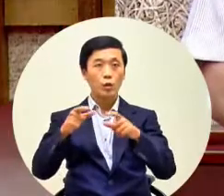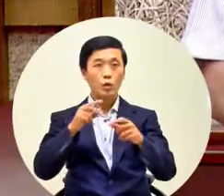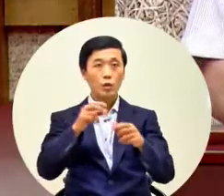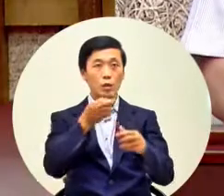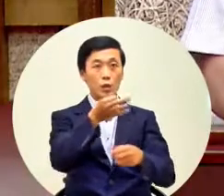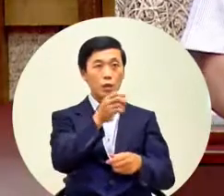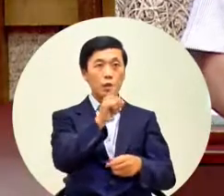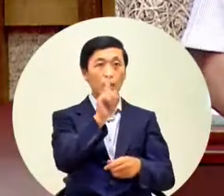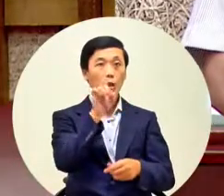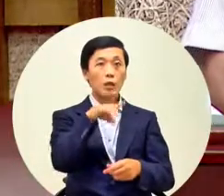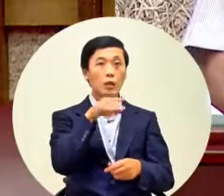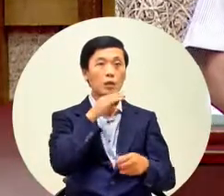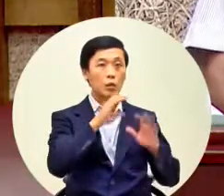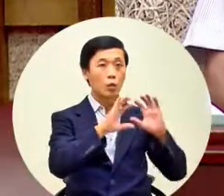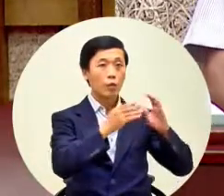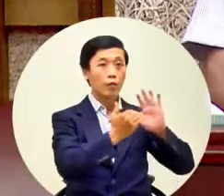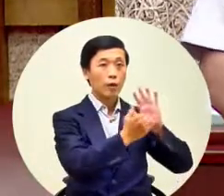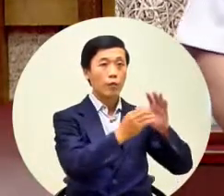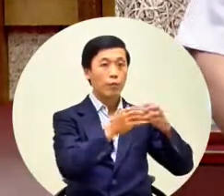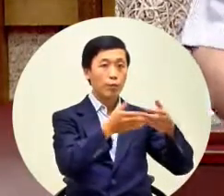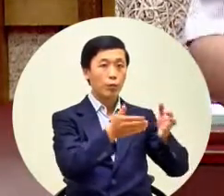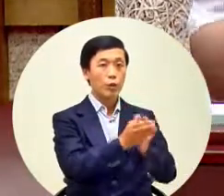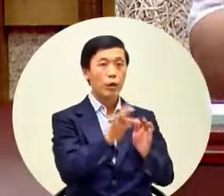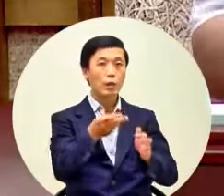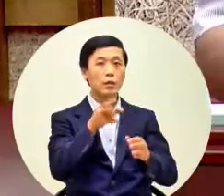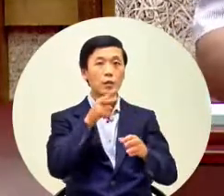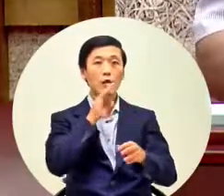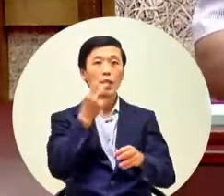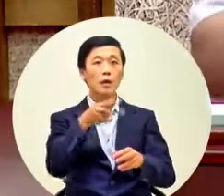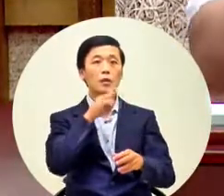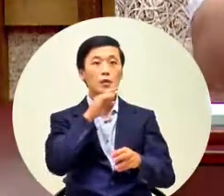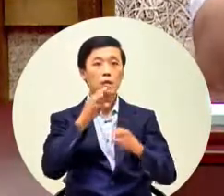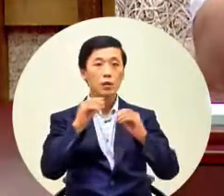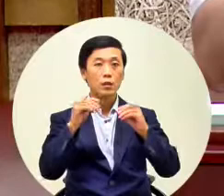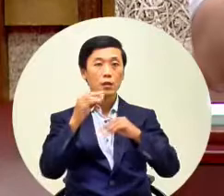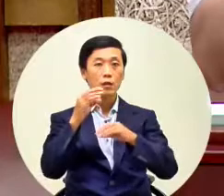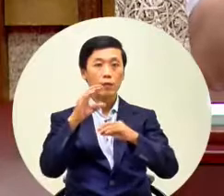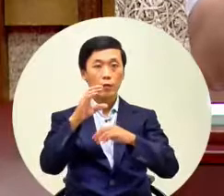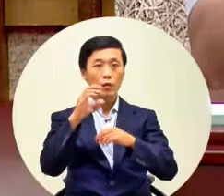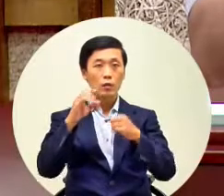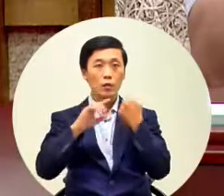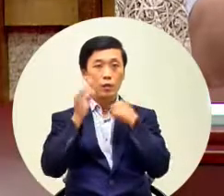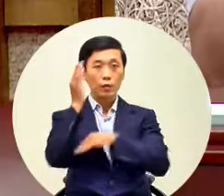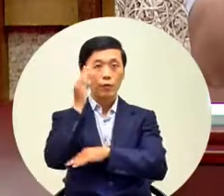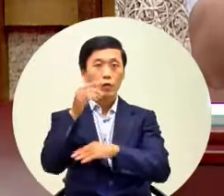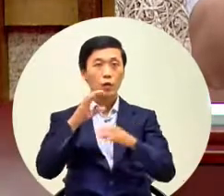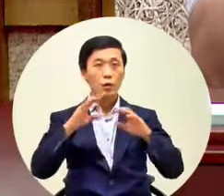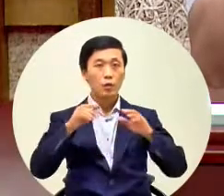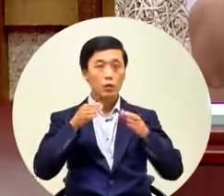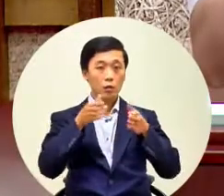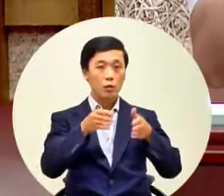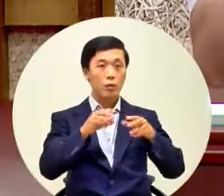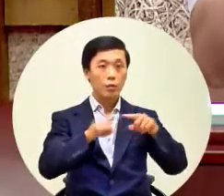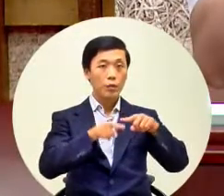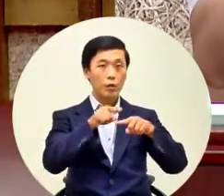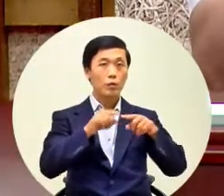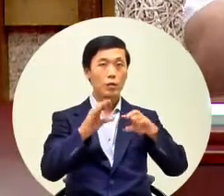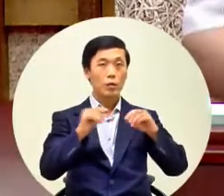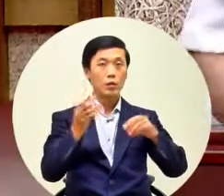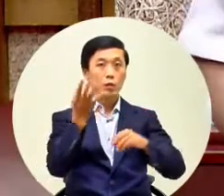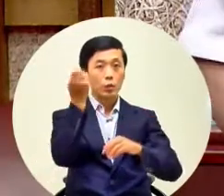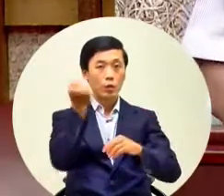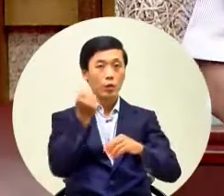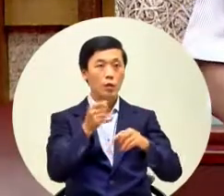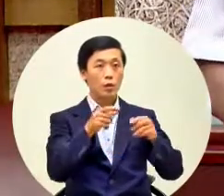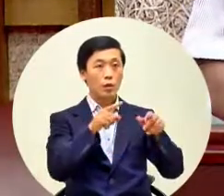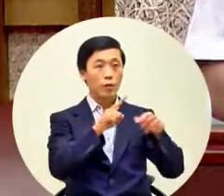部还是地方政府可以支应？ 可能在平均地权基金这一块就依照法令没有办法适用到这